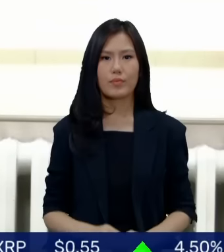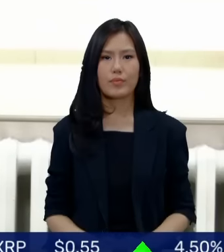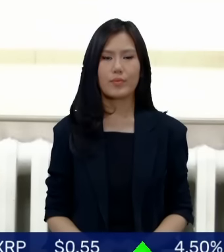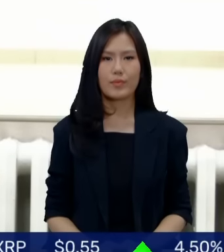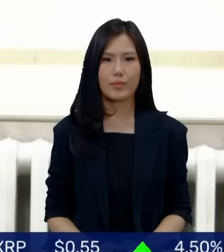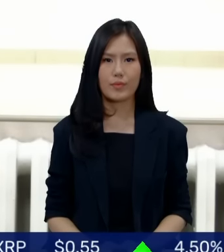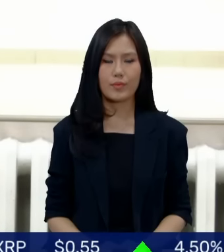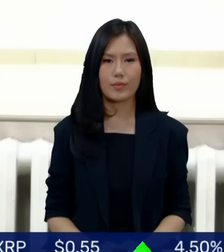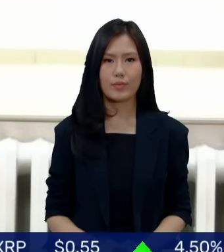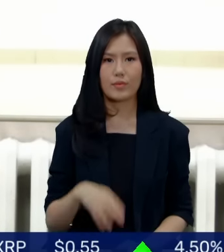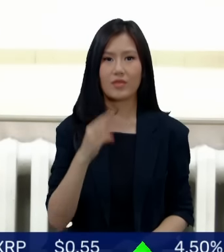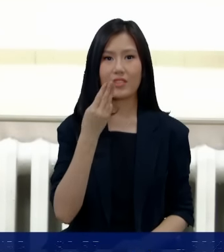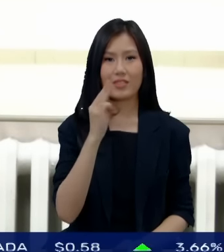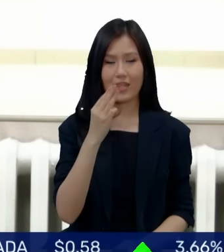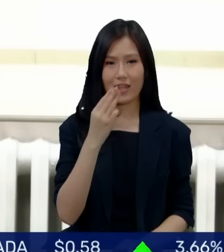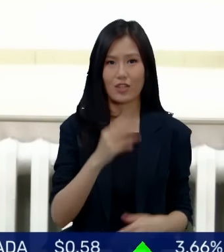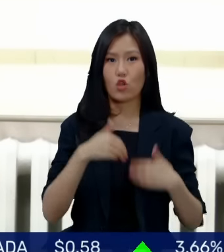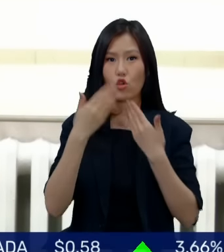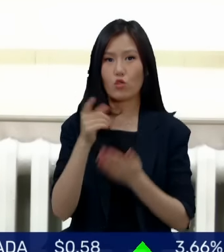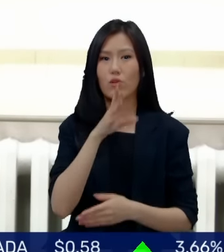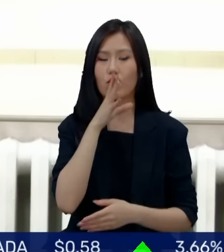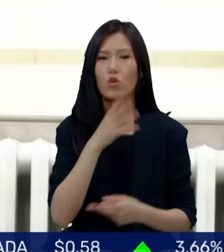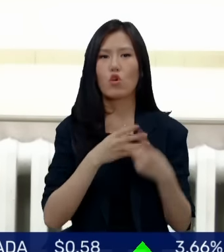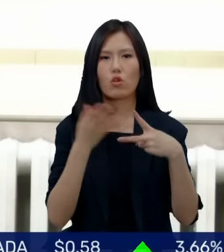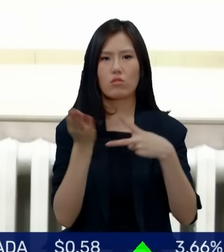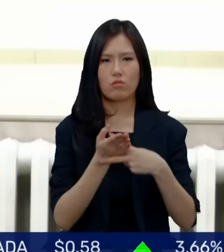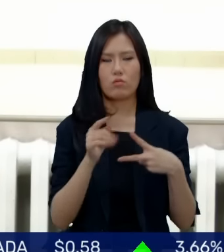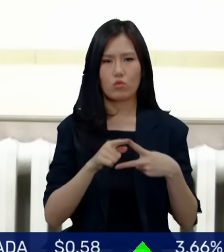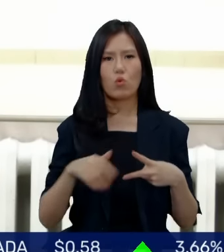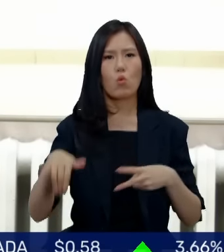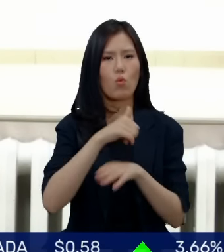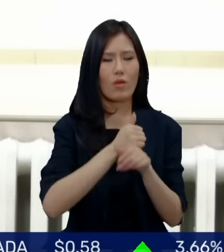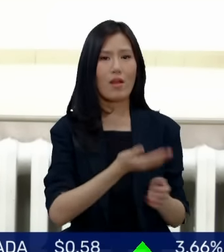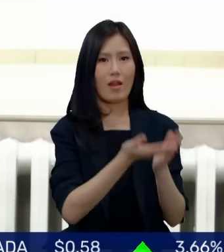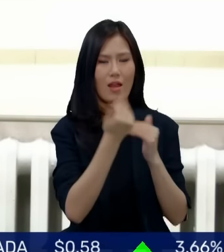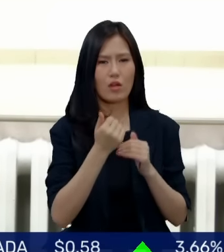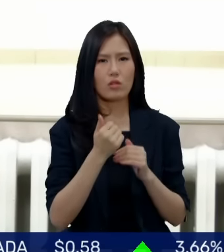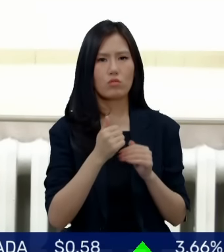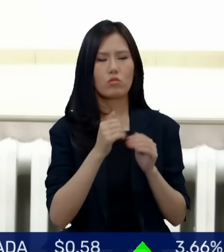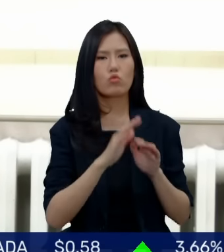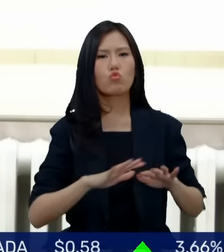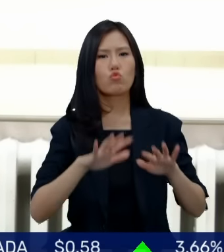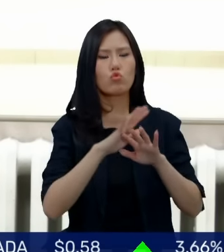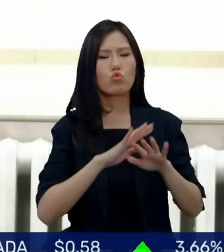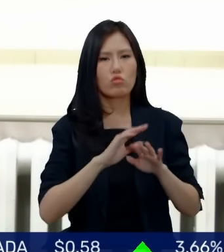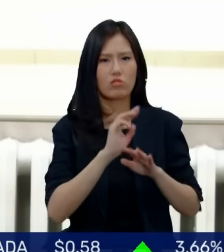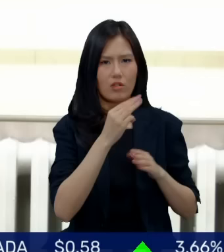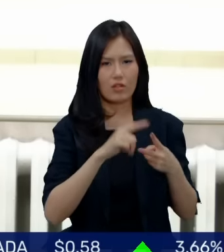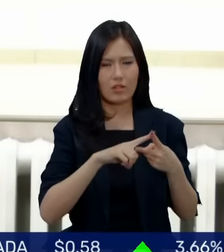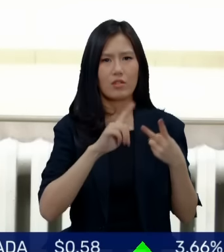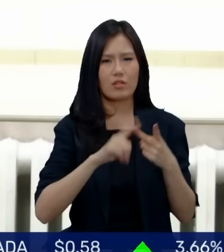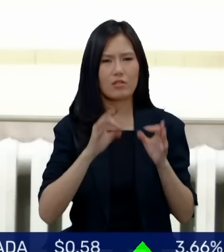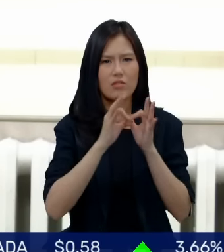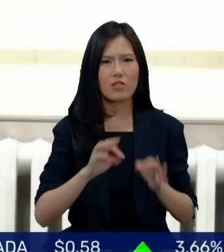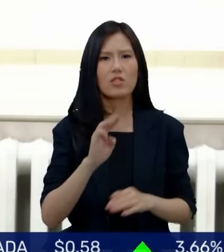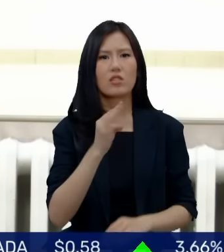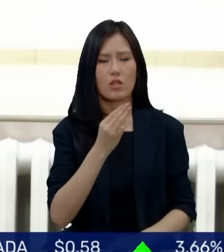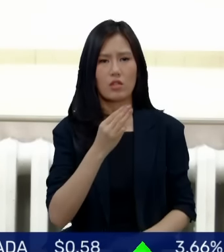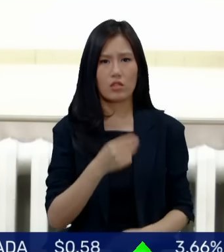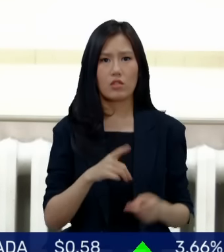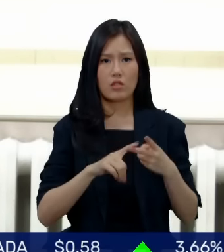Албаны шалгалт маань хоёр хэсгээс бүрдэж байгаа. Нэг нь төрийн албаны ерөнхий шалгалт гэж байна, нөгөөх нь тусгай шалгалт гэж байна. За тусгай шалгалтын материал бол